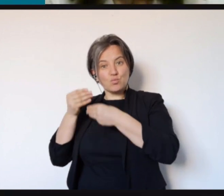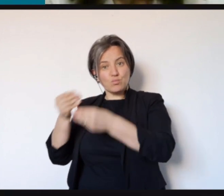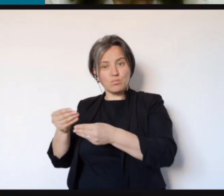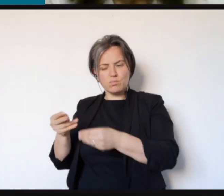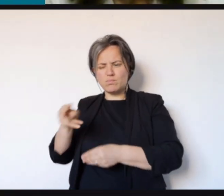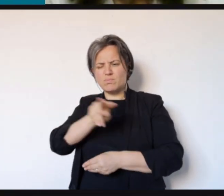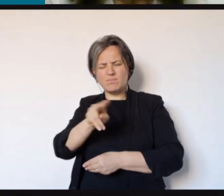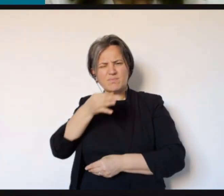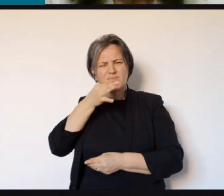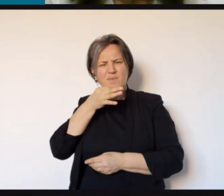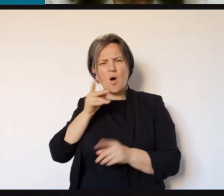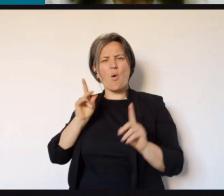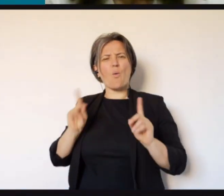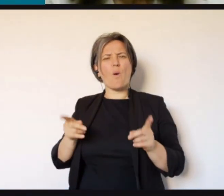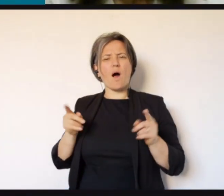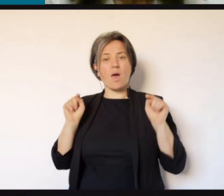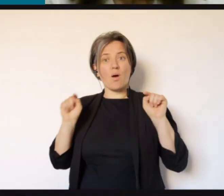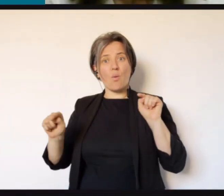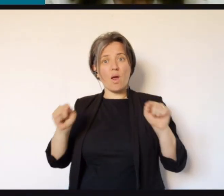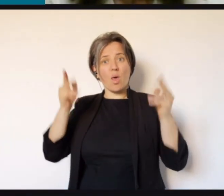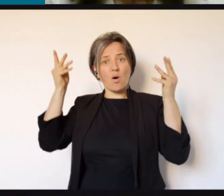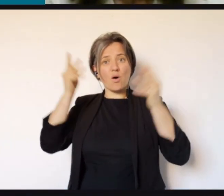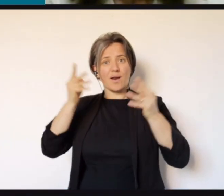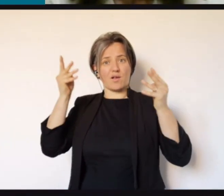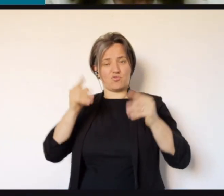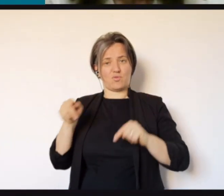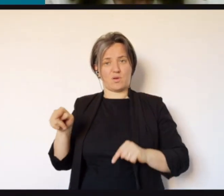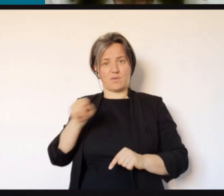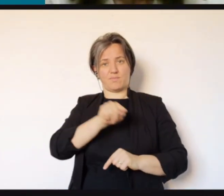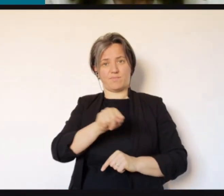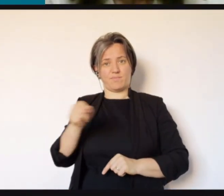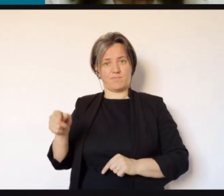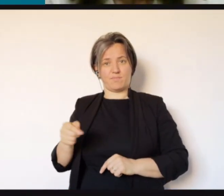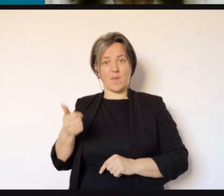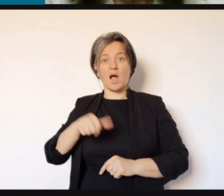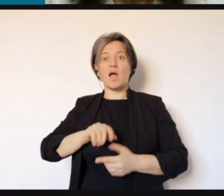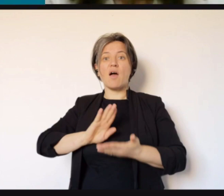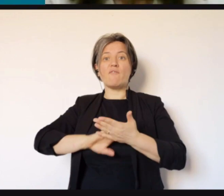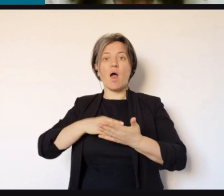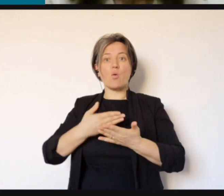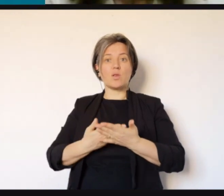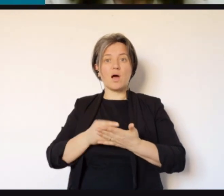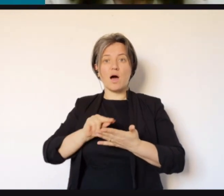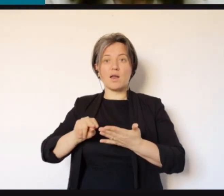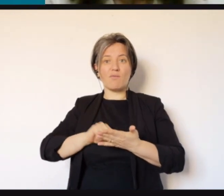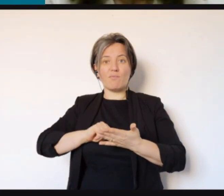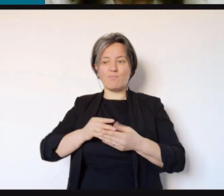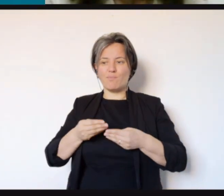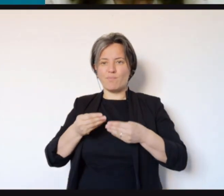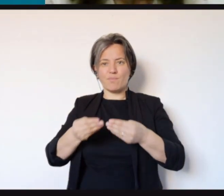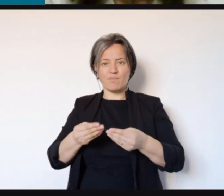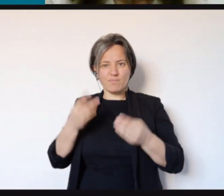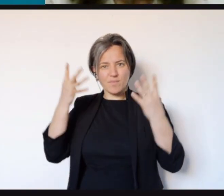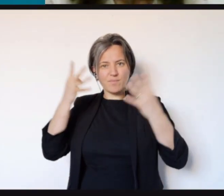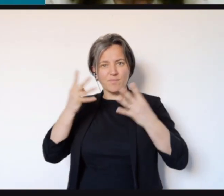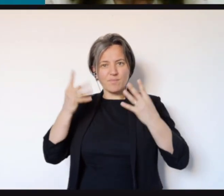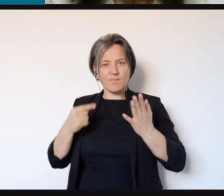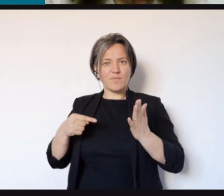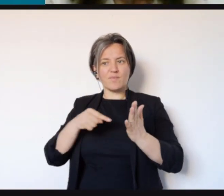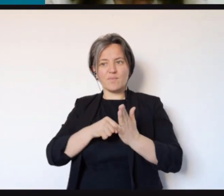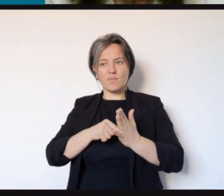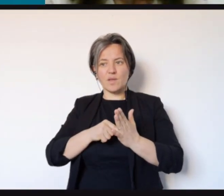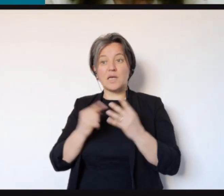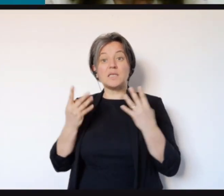Perché forse dovremmo ragionare anche sulla dimensione delle valutazioni. Noi,